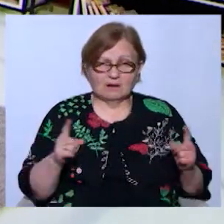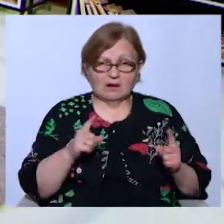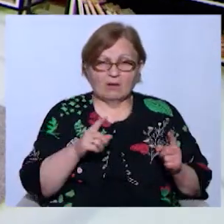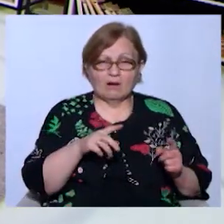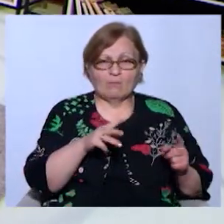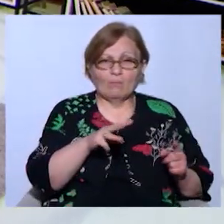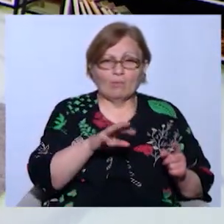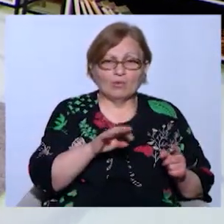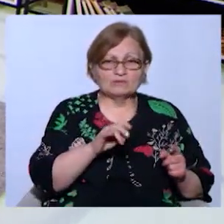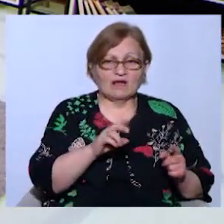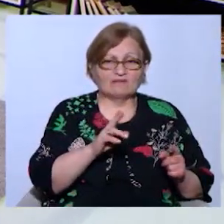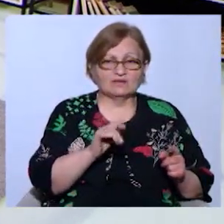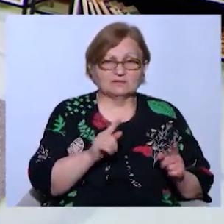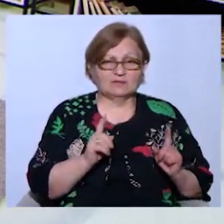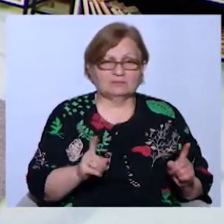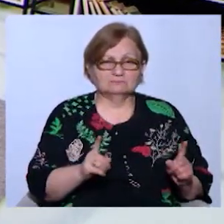აი მაგალითისათვის